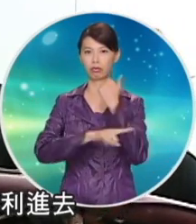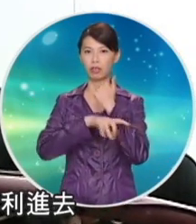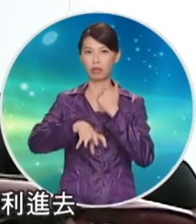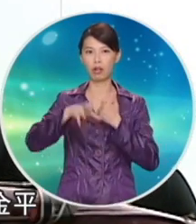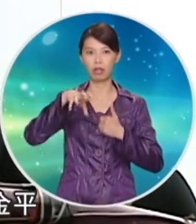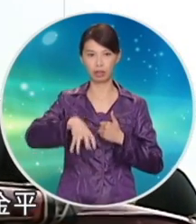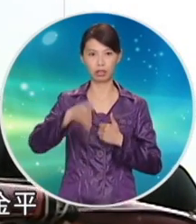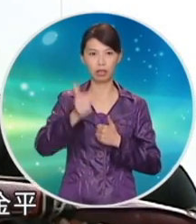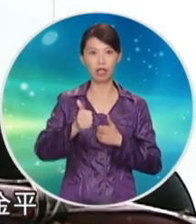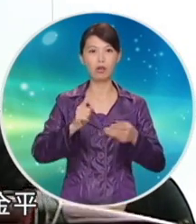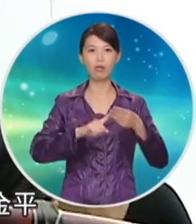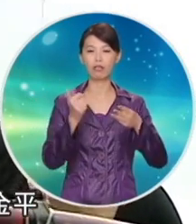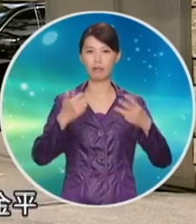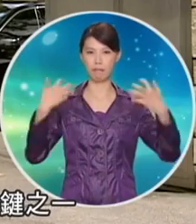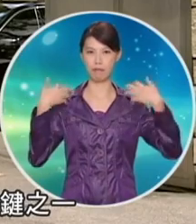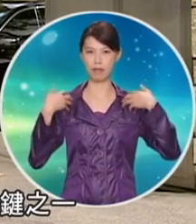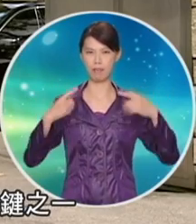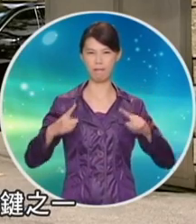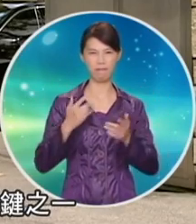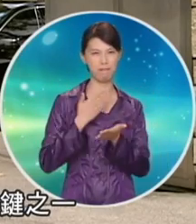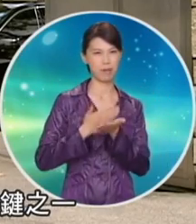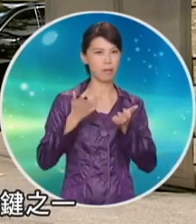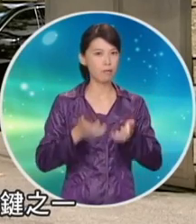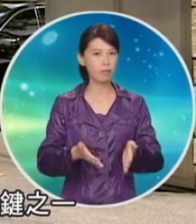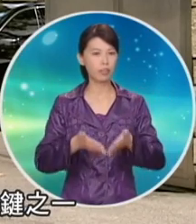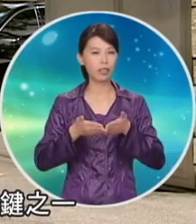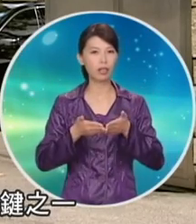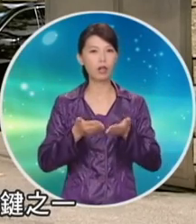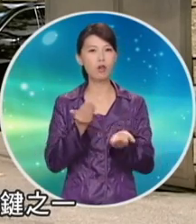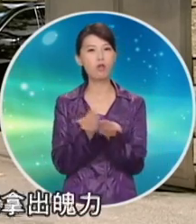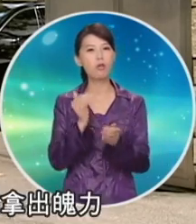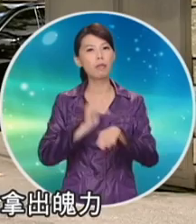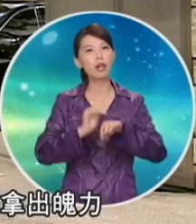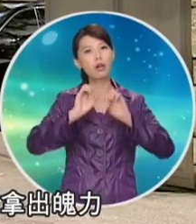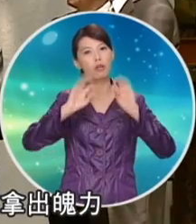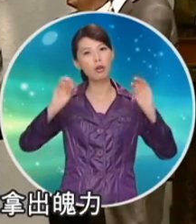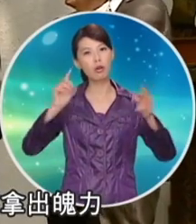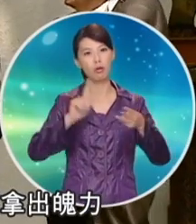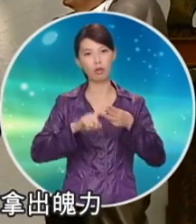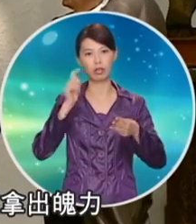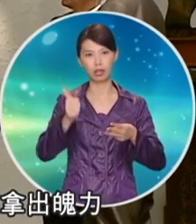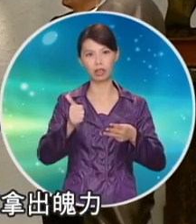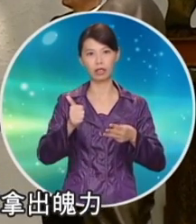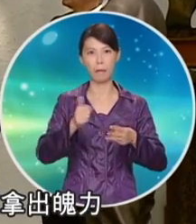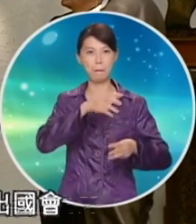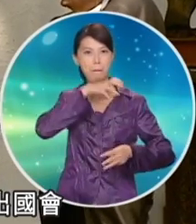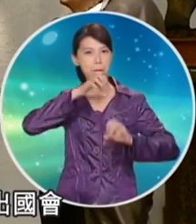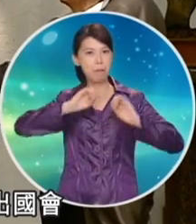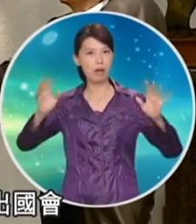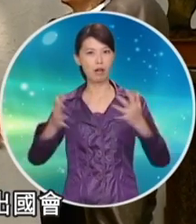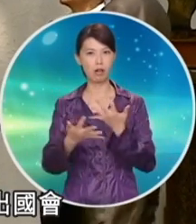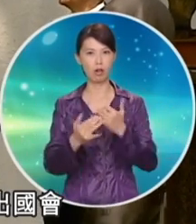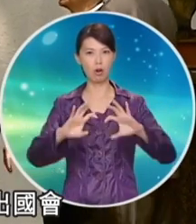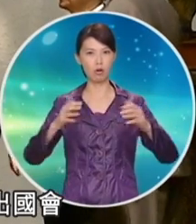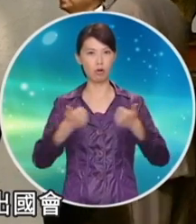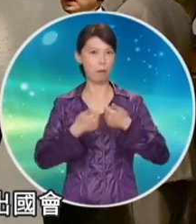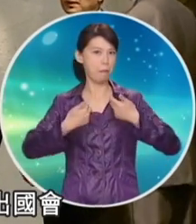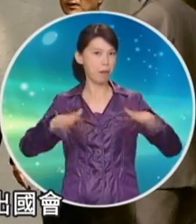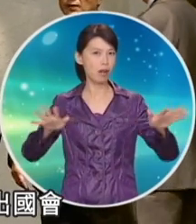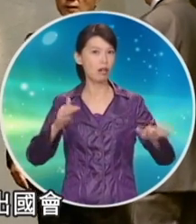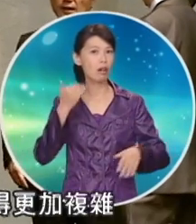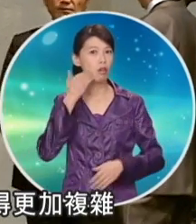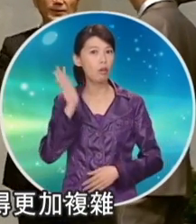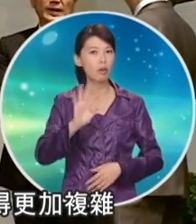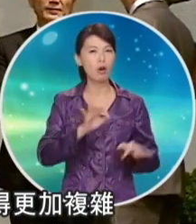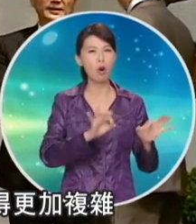去。而立法院长王金平是让争议落幕的关键之一，学者呼吁王金平应该拿出魄力，让不同声音先退出国